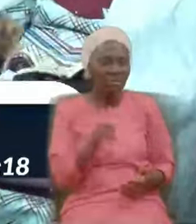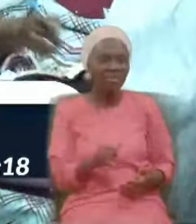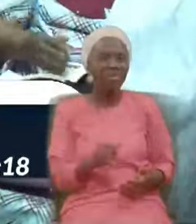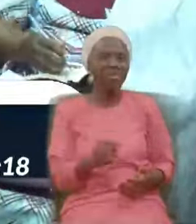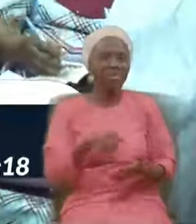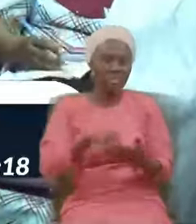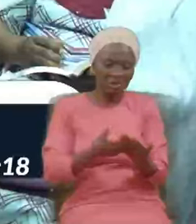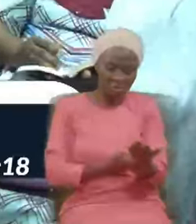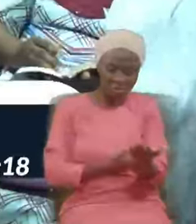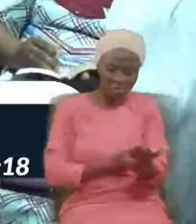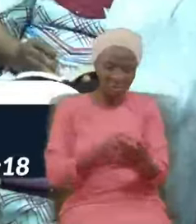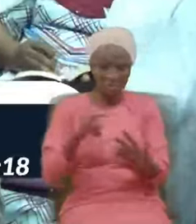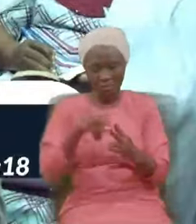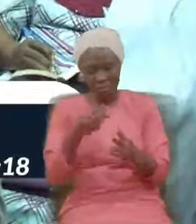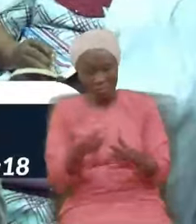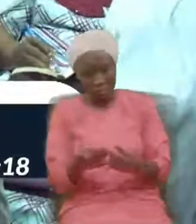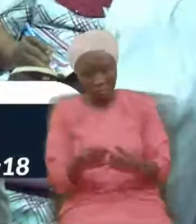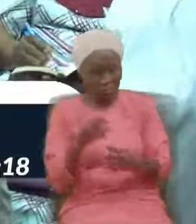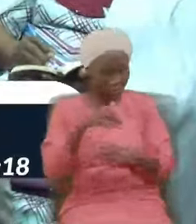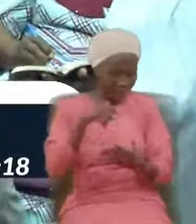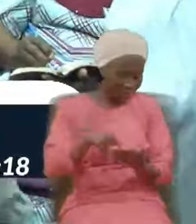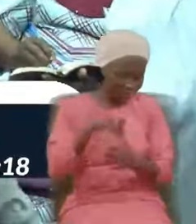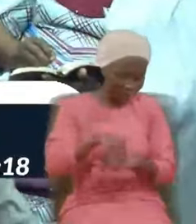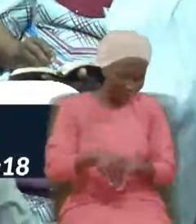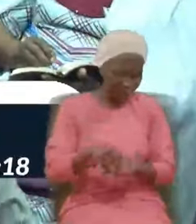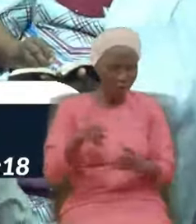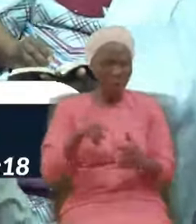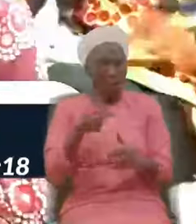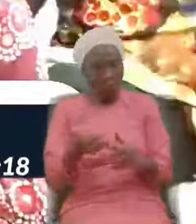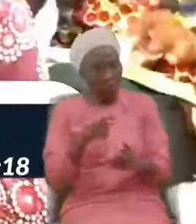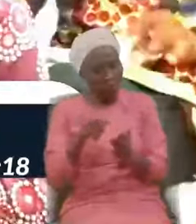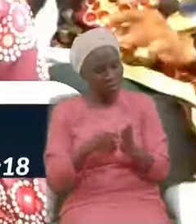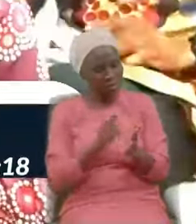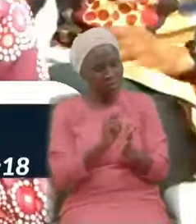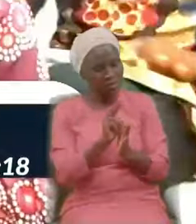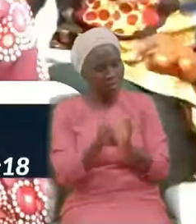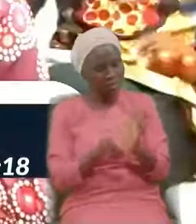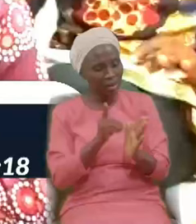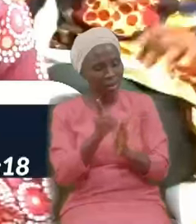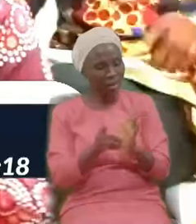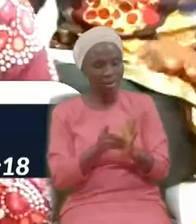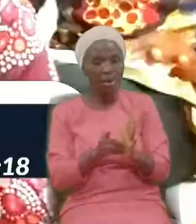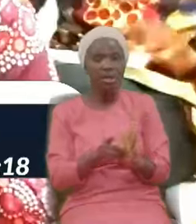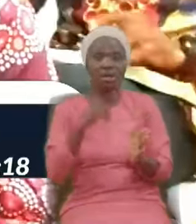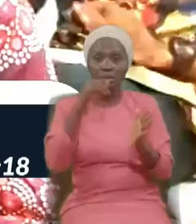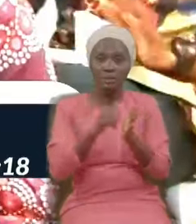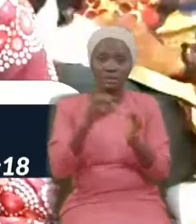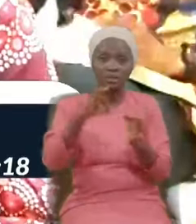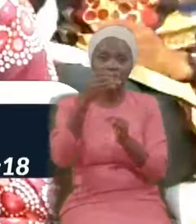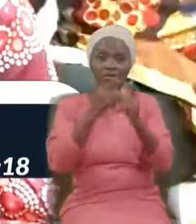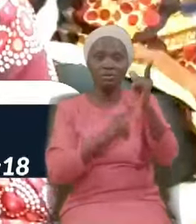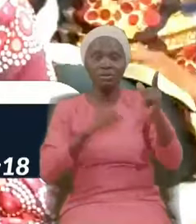matin ou ce soir ou cette heure, l'Esprit du Seigneur est sur moi. Parce qu'il m'a oint